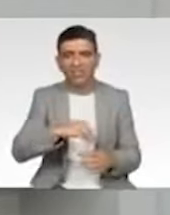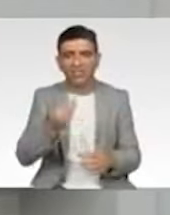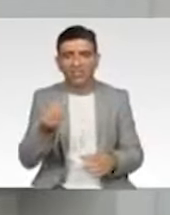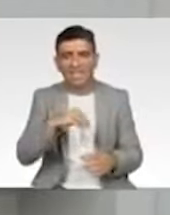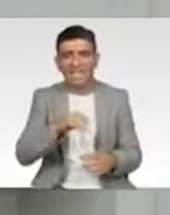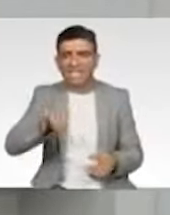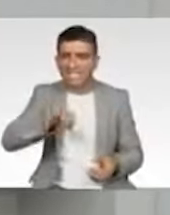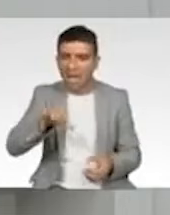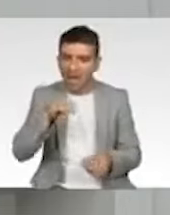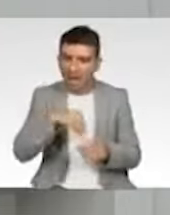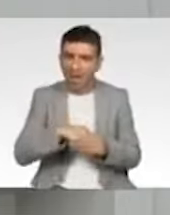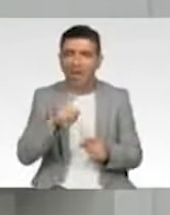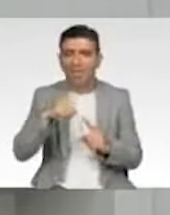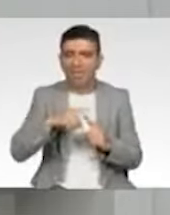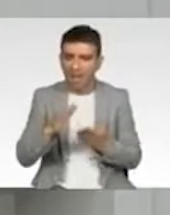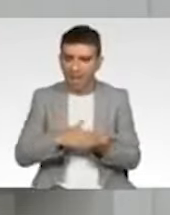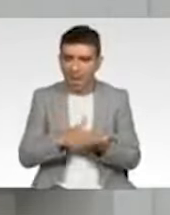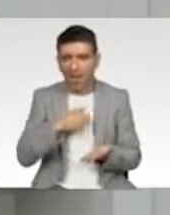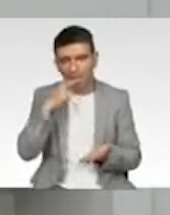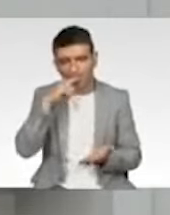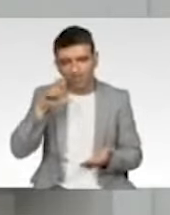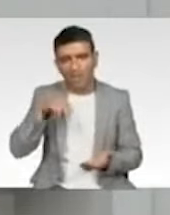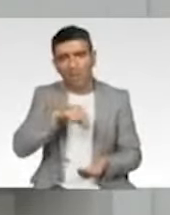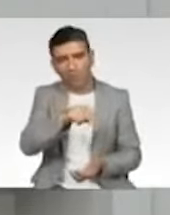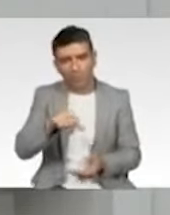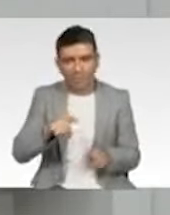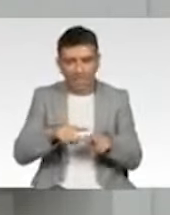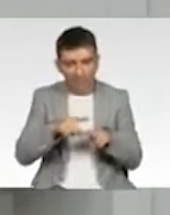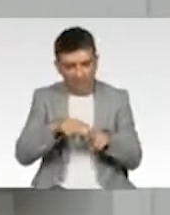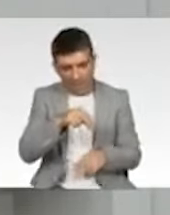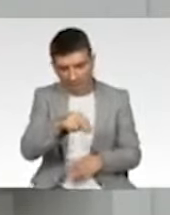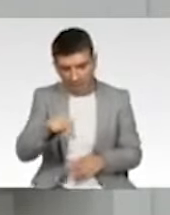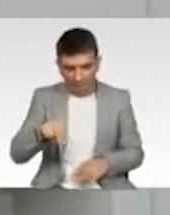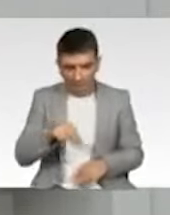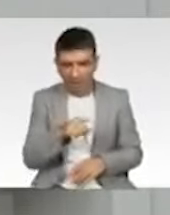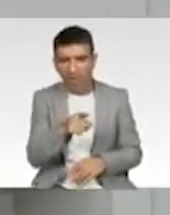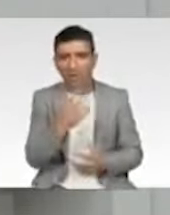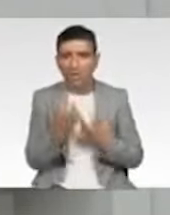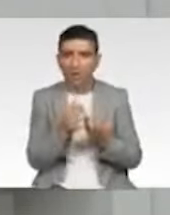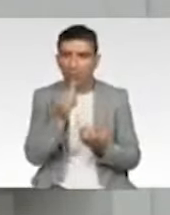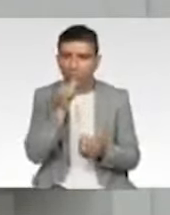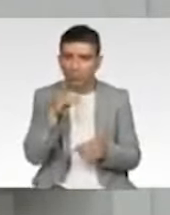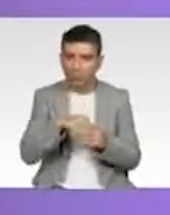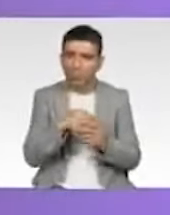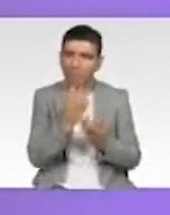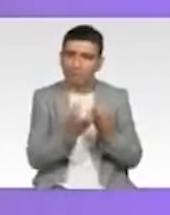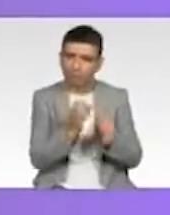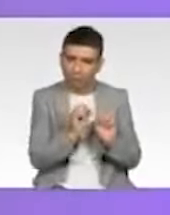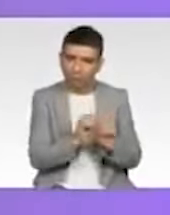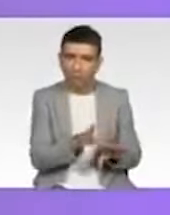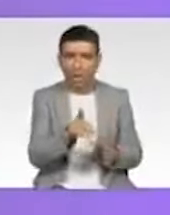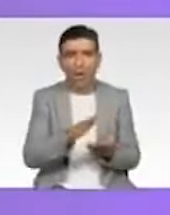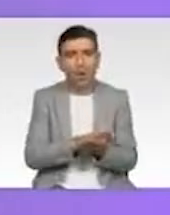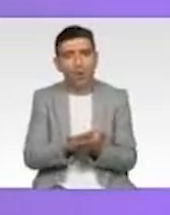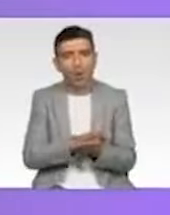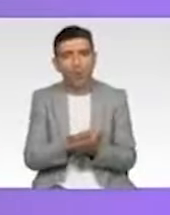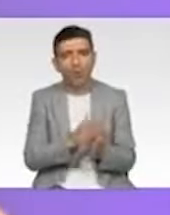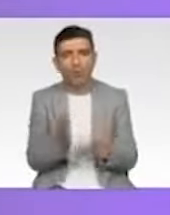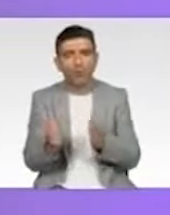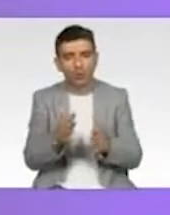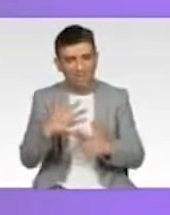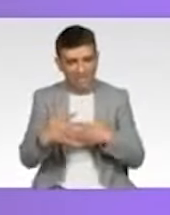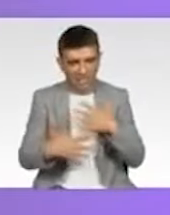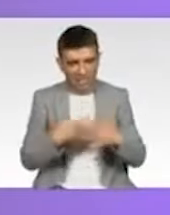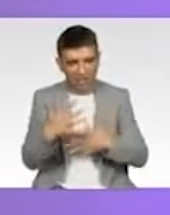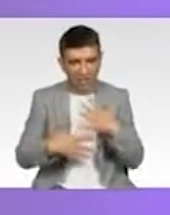sıvı yağ koyacağım. Tereyağı, salçamı, pul biberimi, nanemi güzelce kavuracağım. Oh. Suyunu koyacağım. O güzel orada kaynarken toplarımı unla bulayacağım.